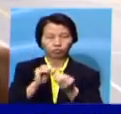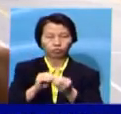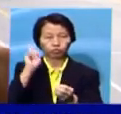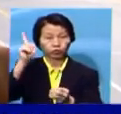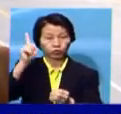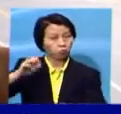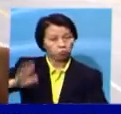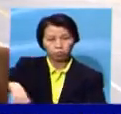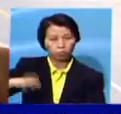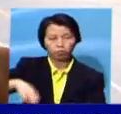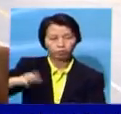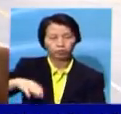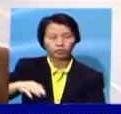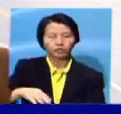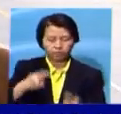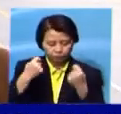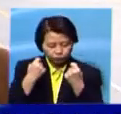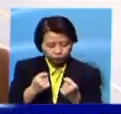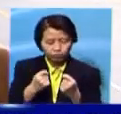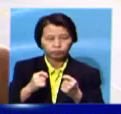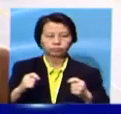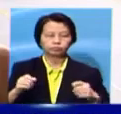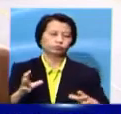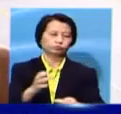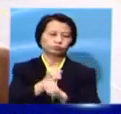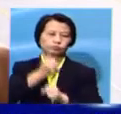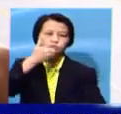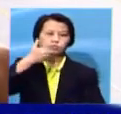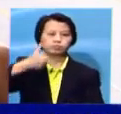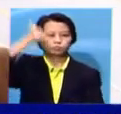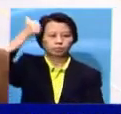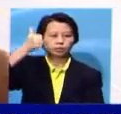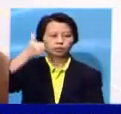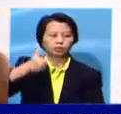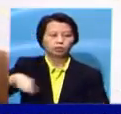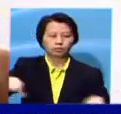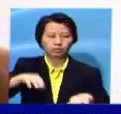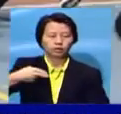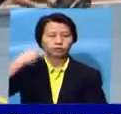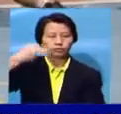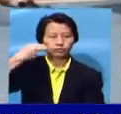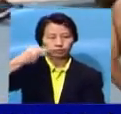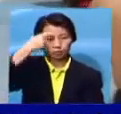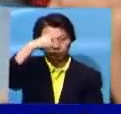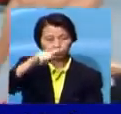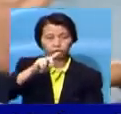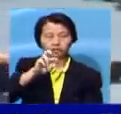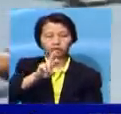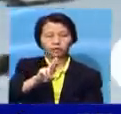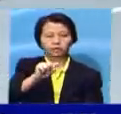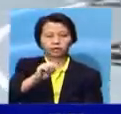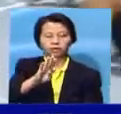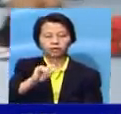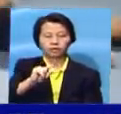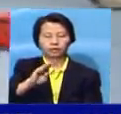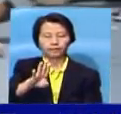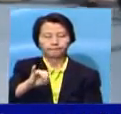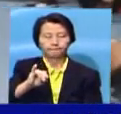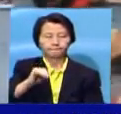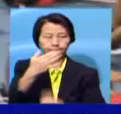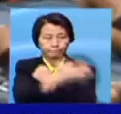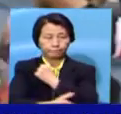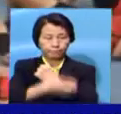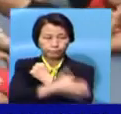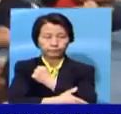rbi Jadi kami akan Cuba buat yang terbaik dan buat sejarah baru untuk R negara manakala bagi Firdaus